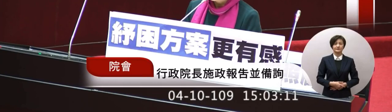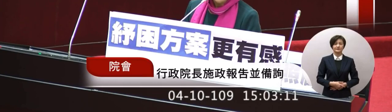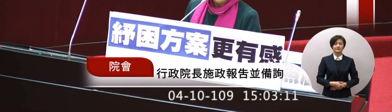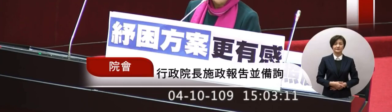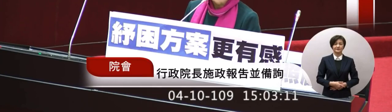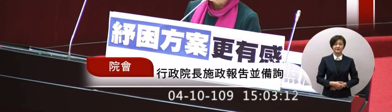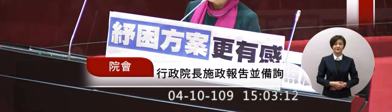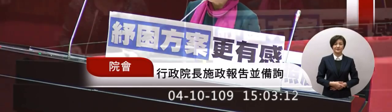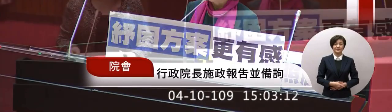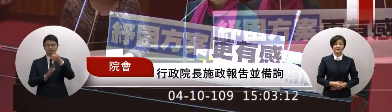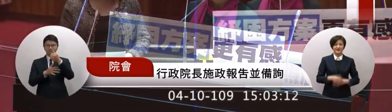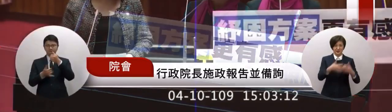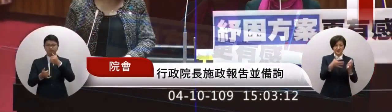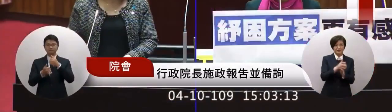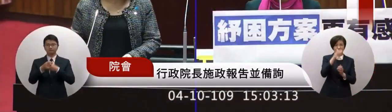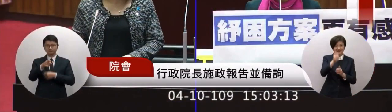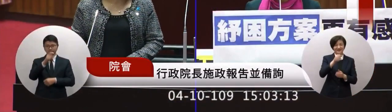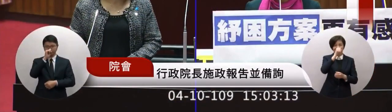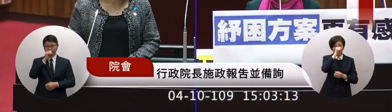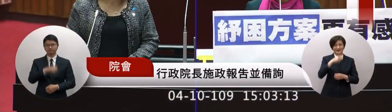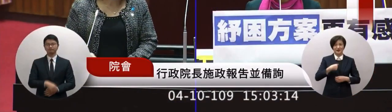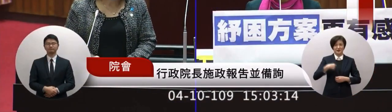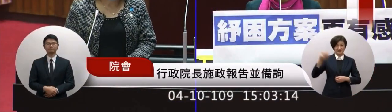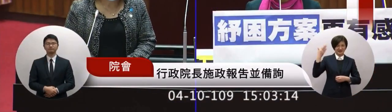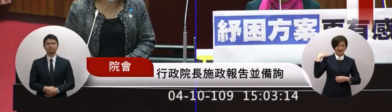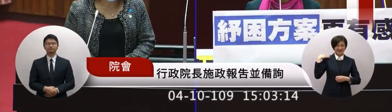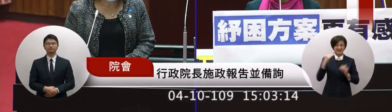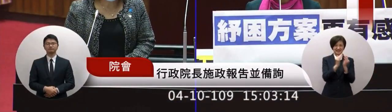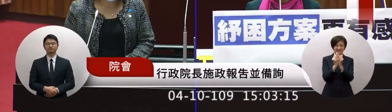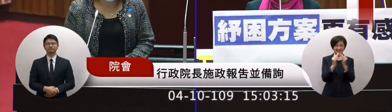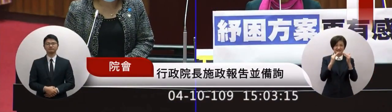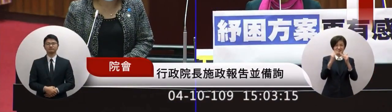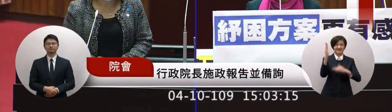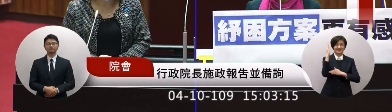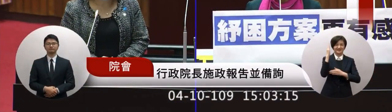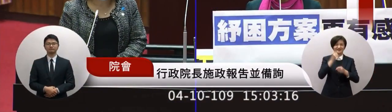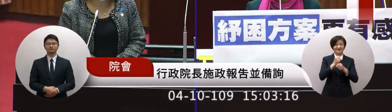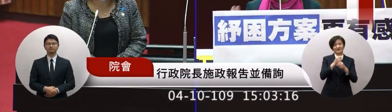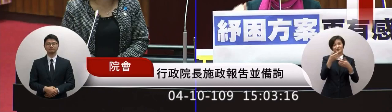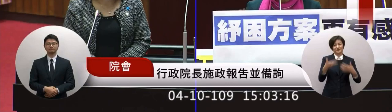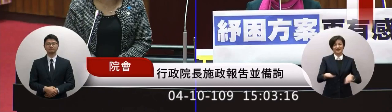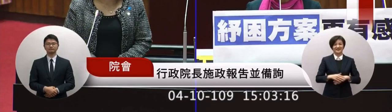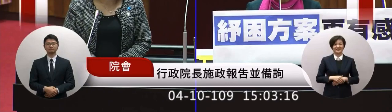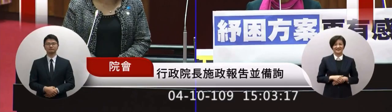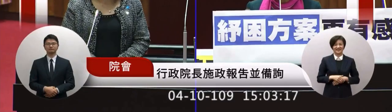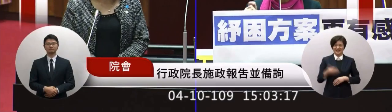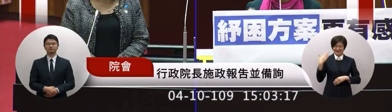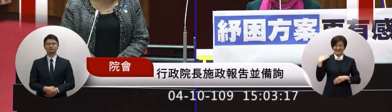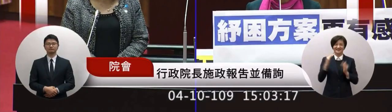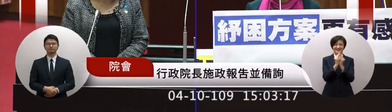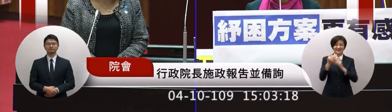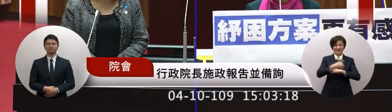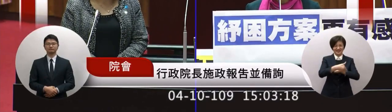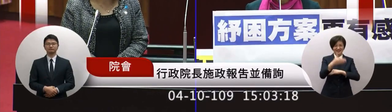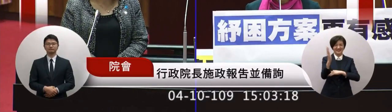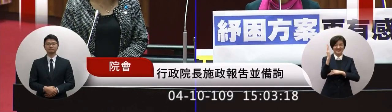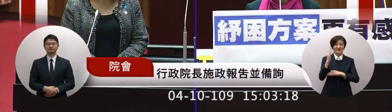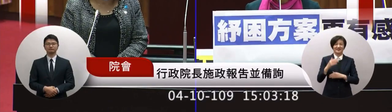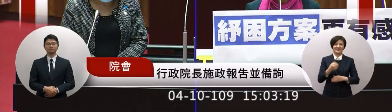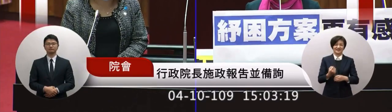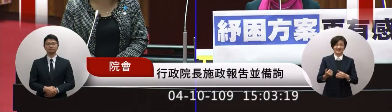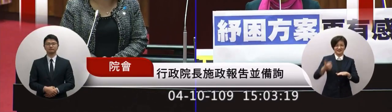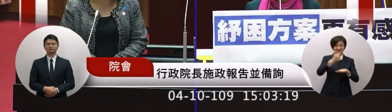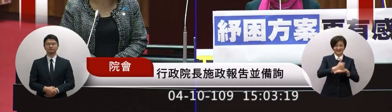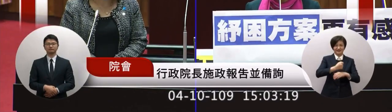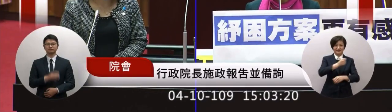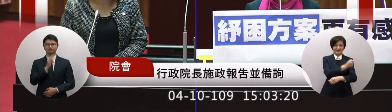委员好。 哎，部长好。我以前曾经在桃园市政府 是 县政府时代担任过劳动局长，